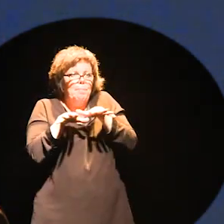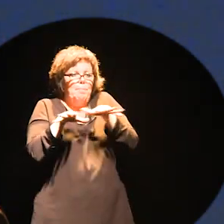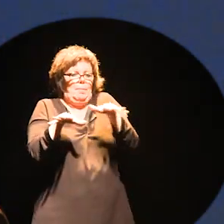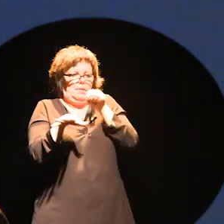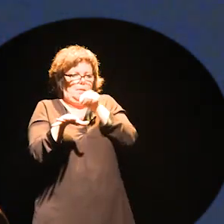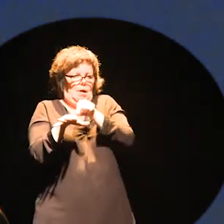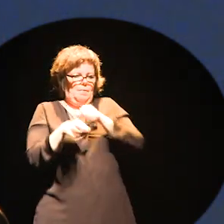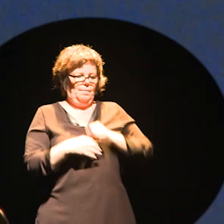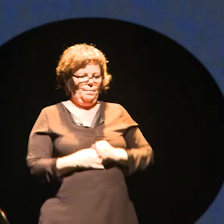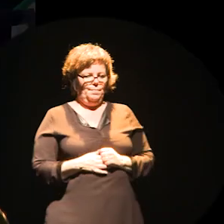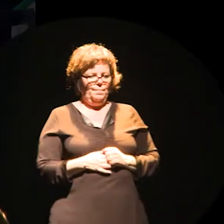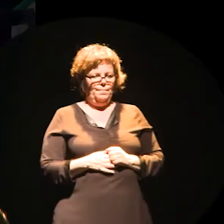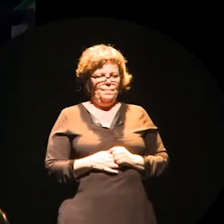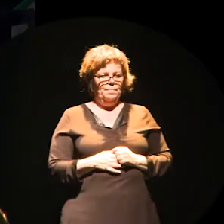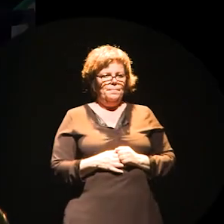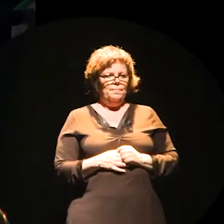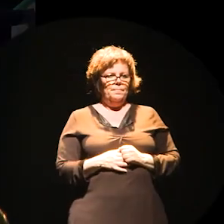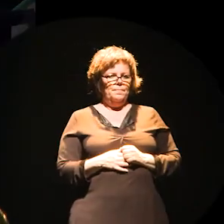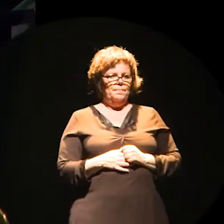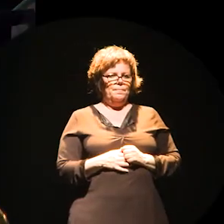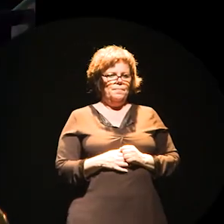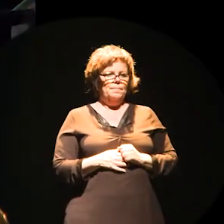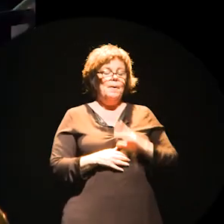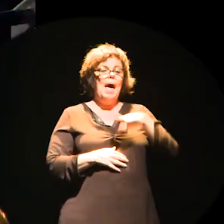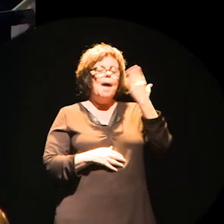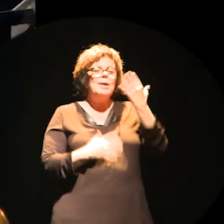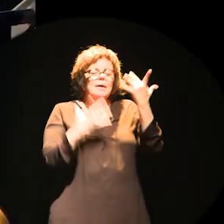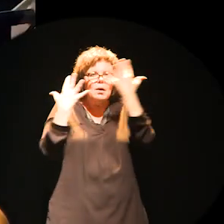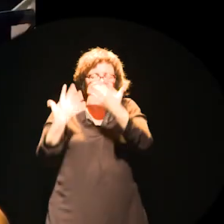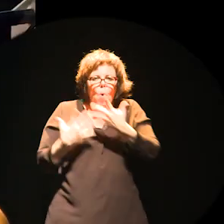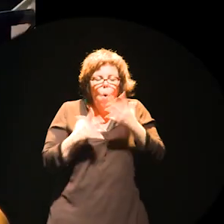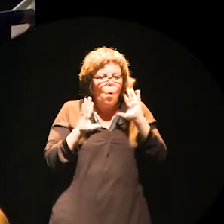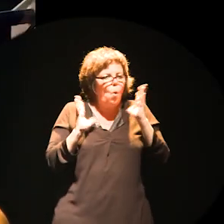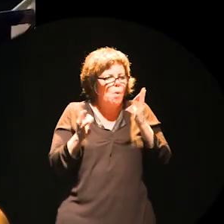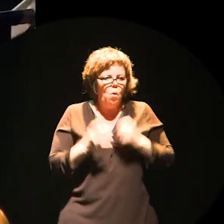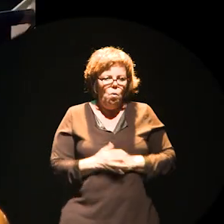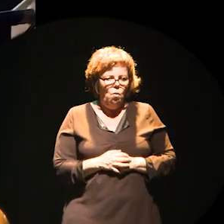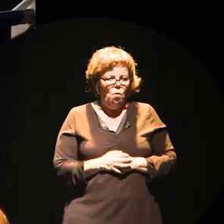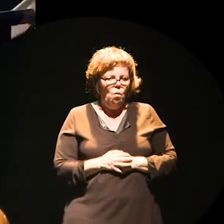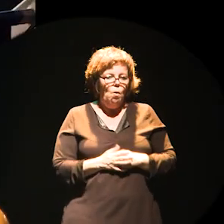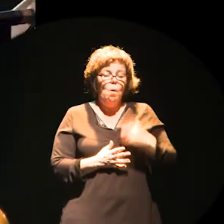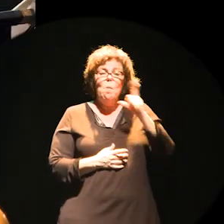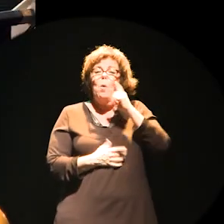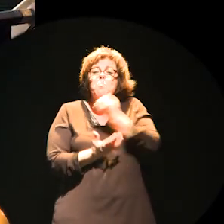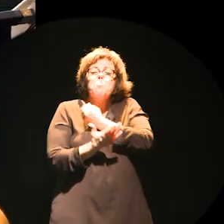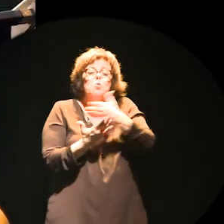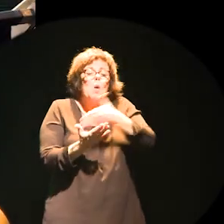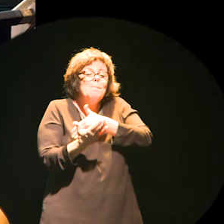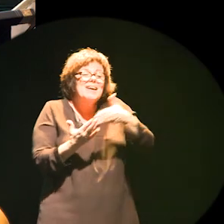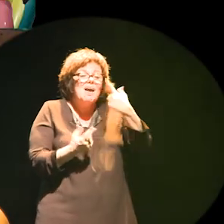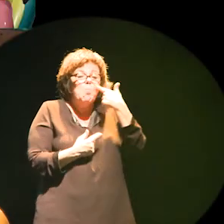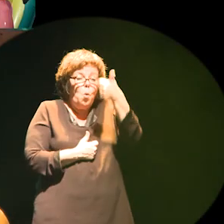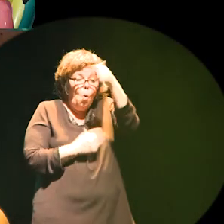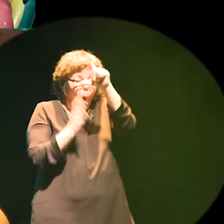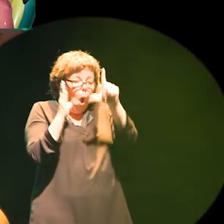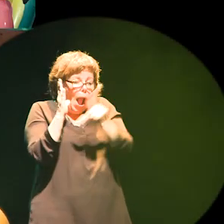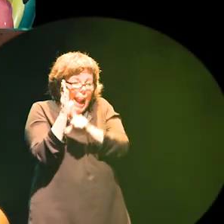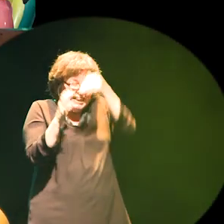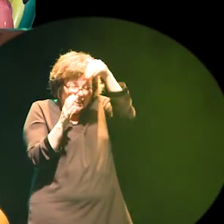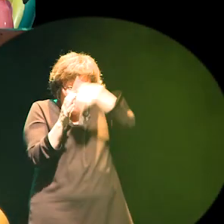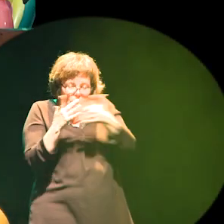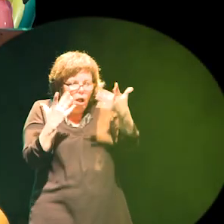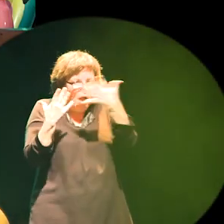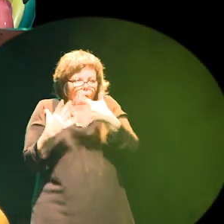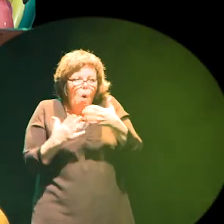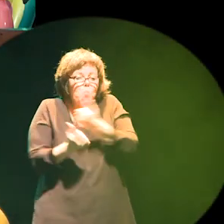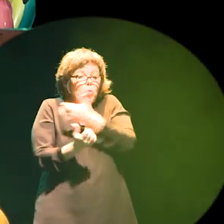Ensuite, comment dénombrer les particules? Elles sont plusieurs milliers par millilitre. Il faut toutes les compter. Eh bien, nous utilisons le principe